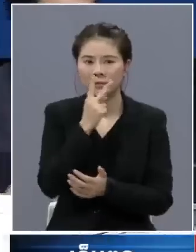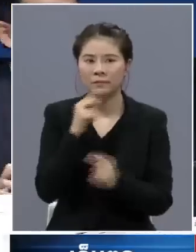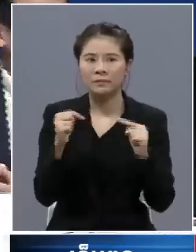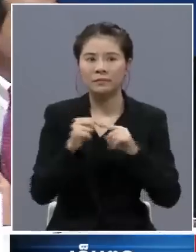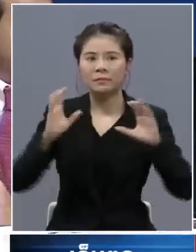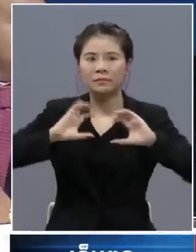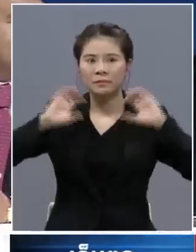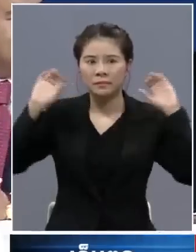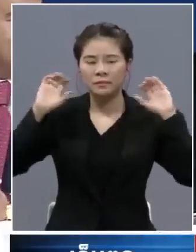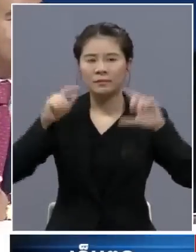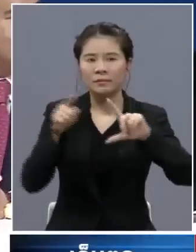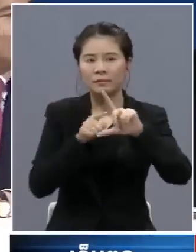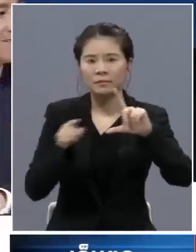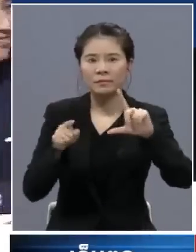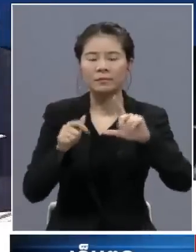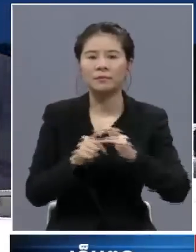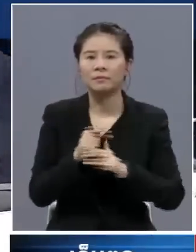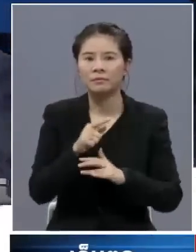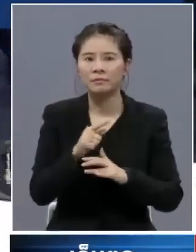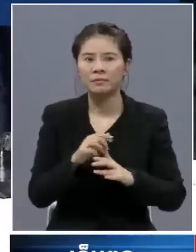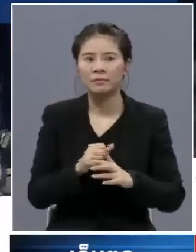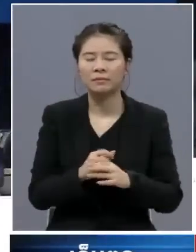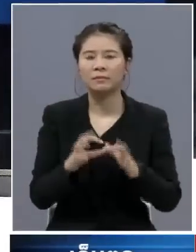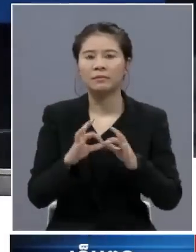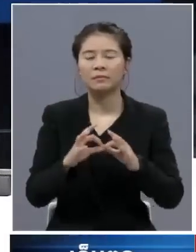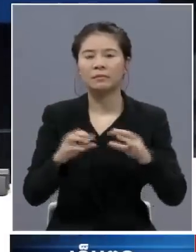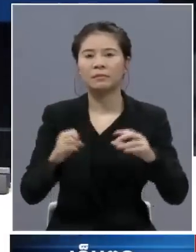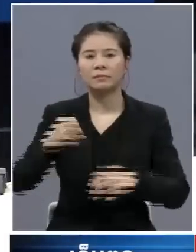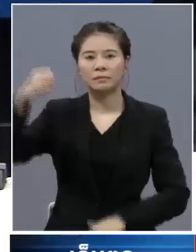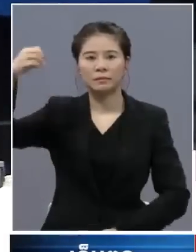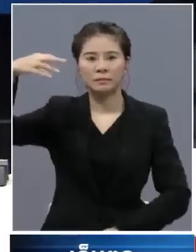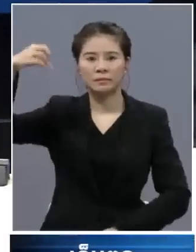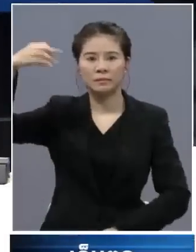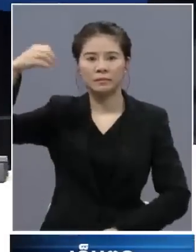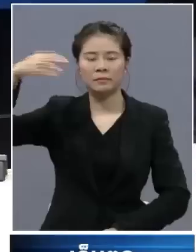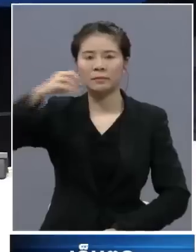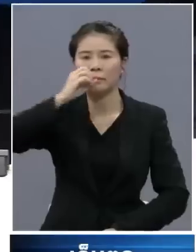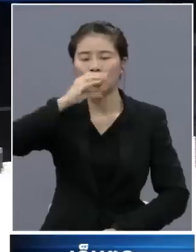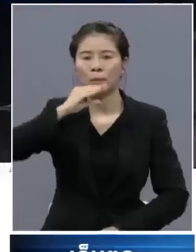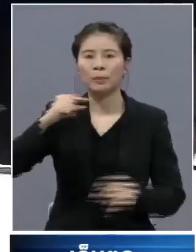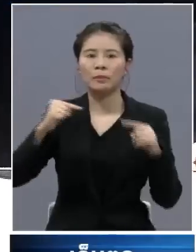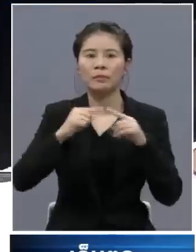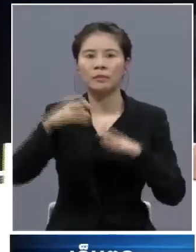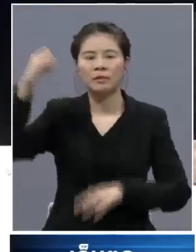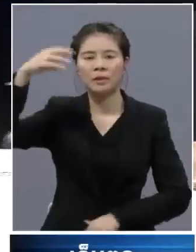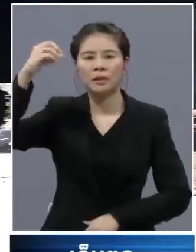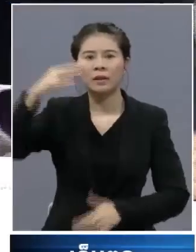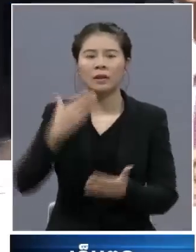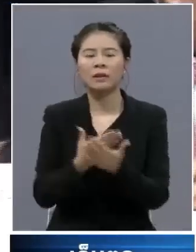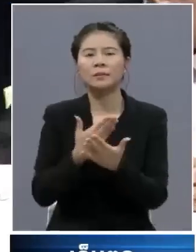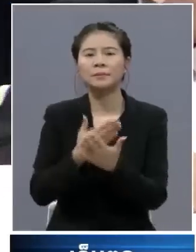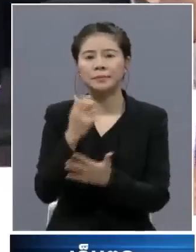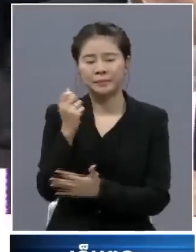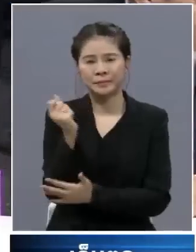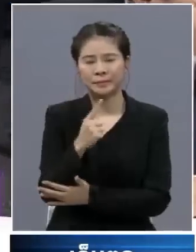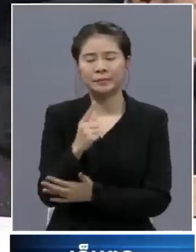ลก้าวไกลอย่างไรอย่างนั้นเนื่องจากเรื่องของค่าไฟคือก้าวไกลเนี่ยเขาหาเสียงว่าเดี๋ยวเขาจะลดค่าไฟใช่ไหมครั้งที่เขาเข้าไ